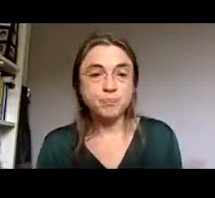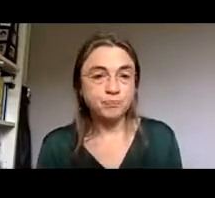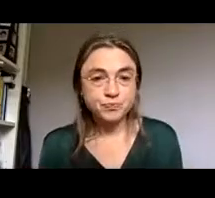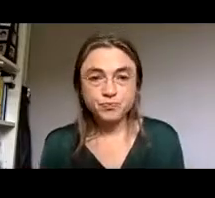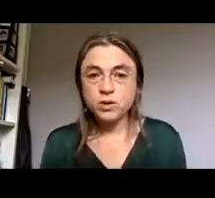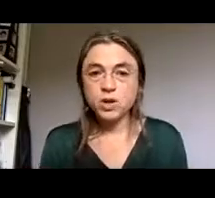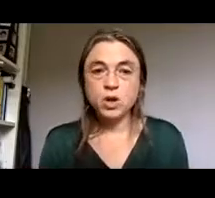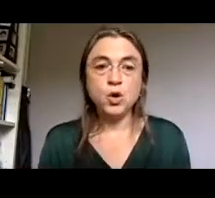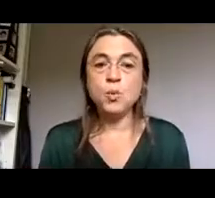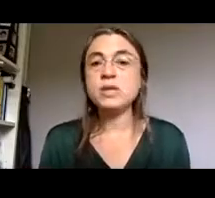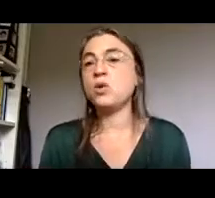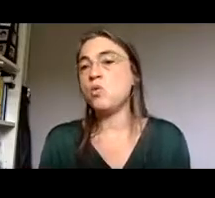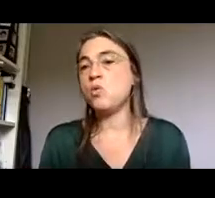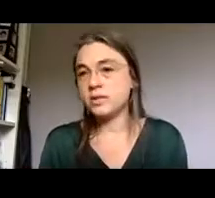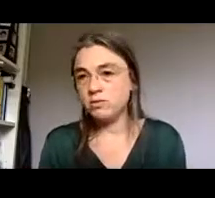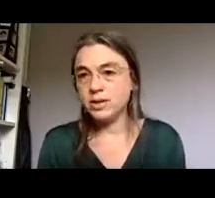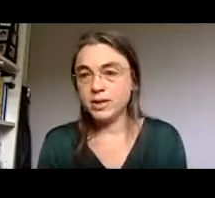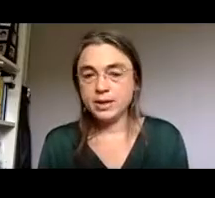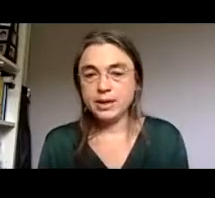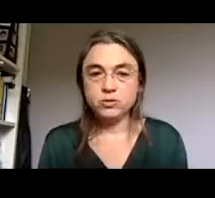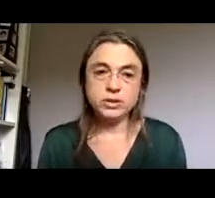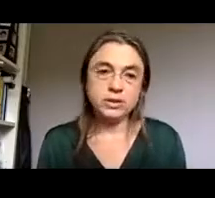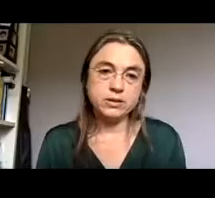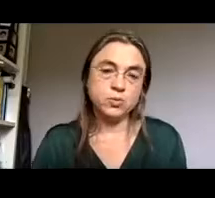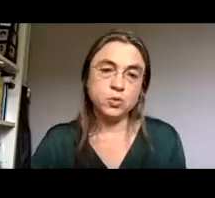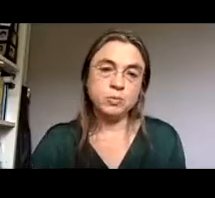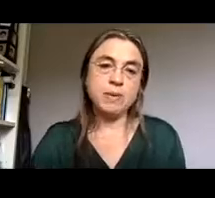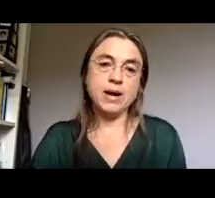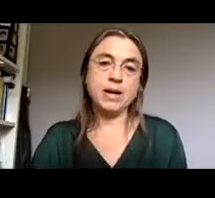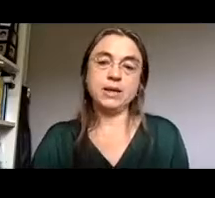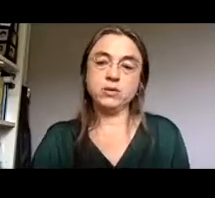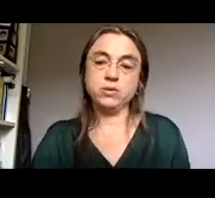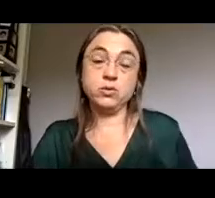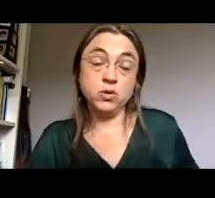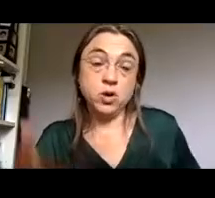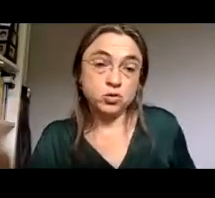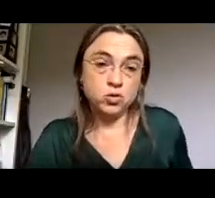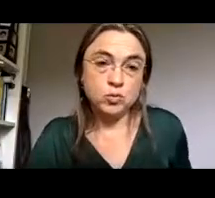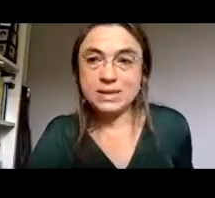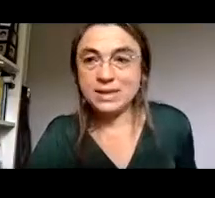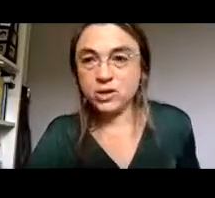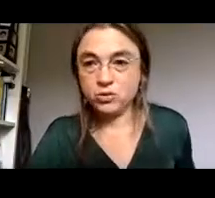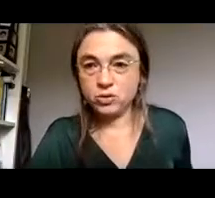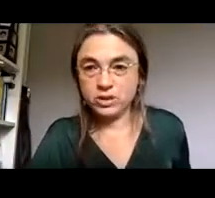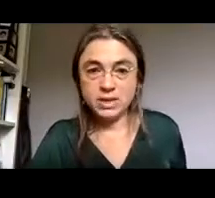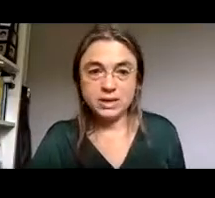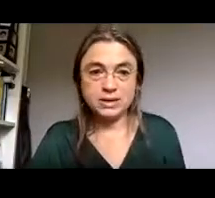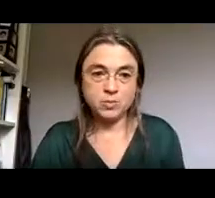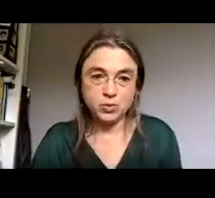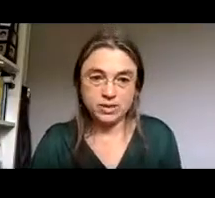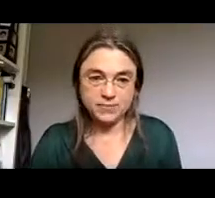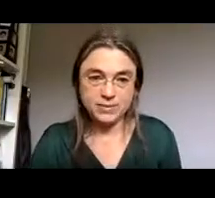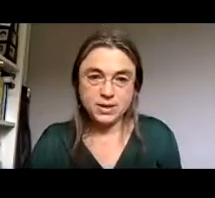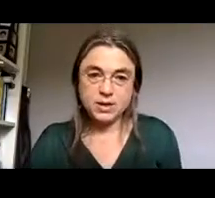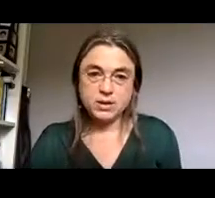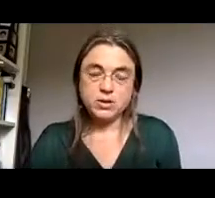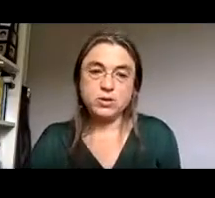moment moins angoissant et donc d'être mieux préparé lorsque le passage, entre guillemets, est